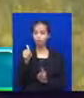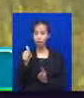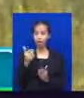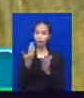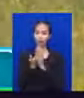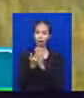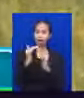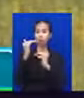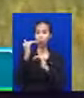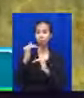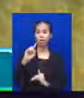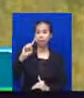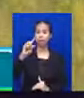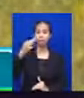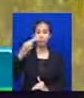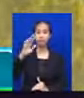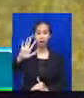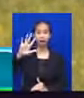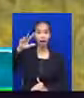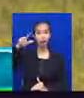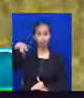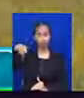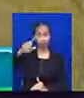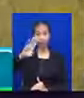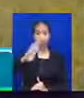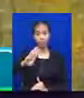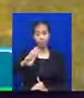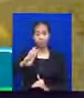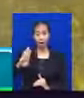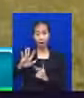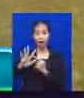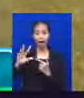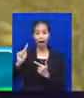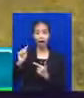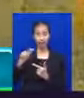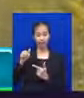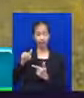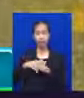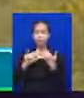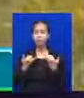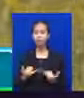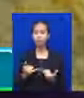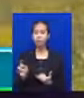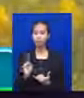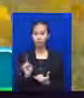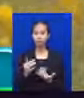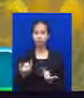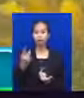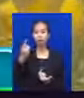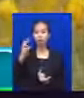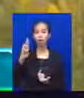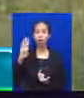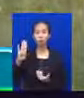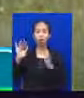งเงิน 15,000 บาทนะครับนี่ก็จะเป็นสิ่งที่ครม.ได้ให้ความเห็นชอบไปเมื่อว